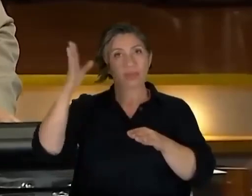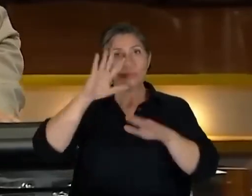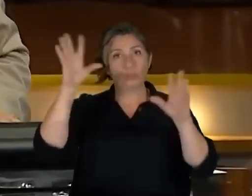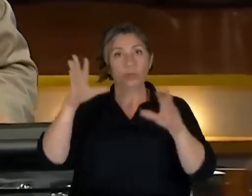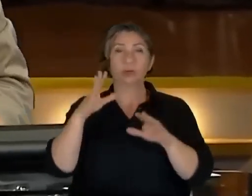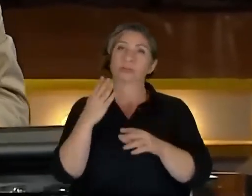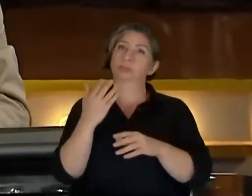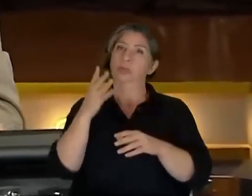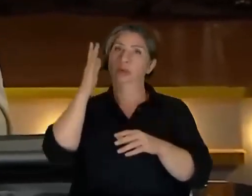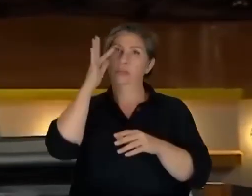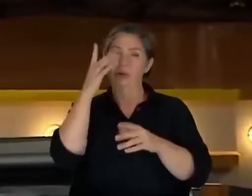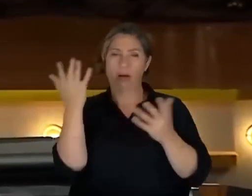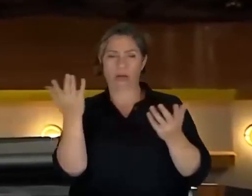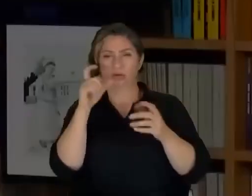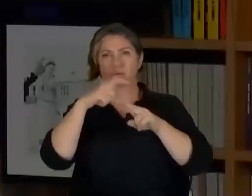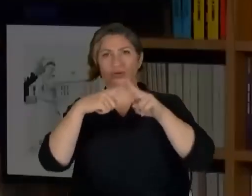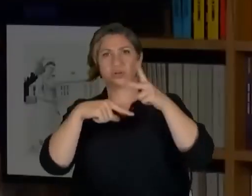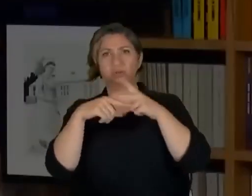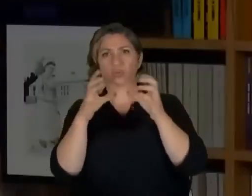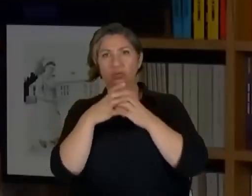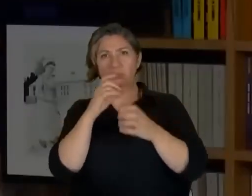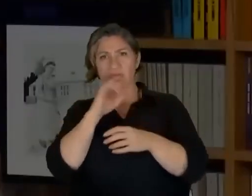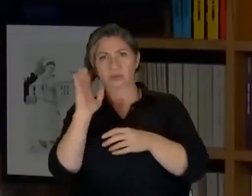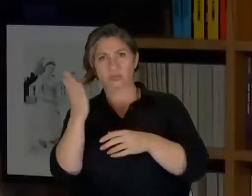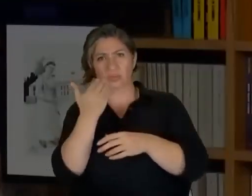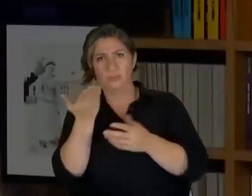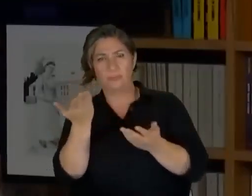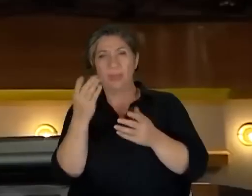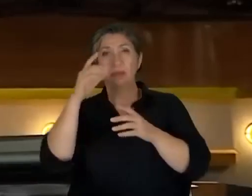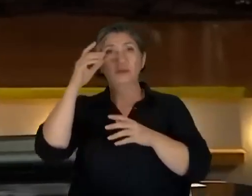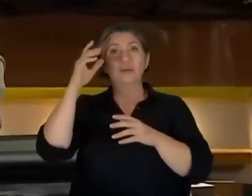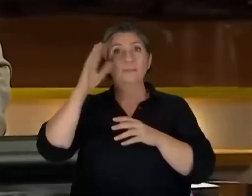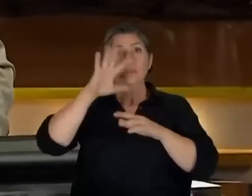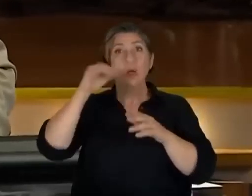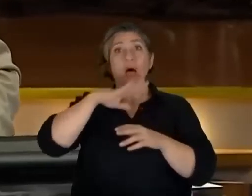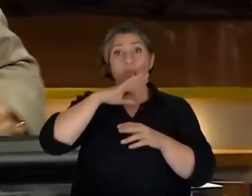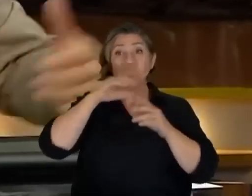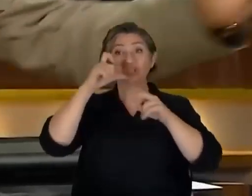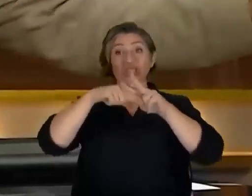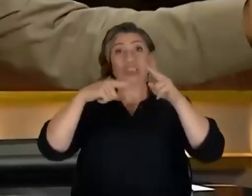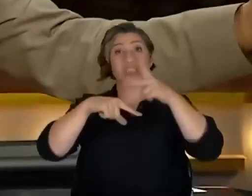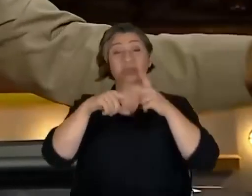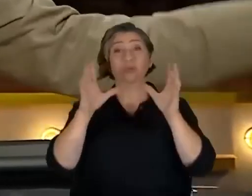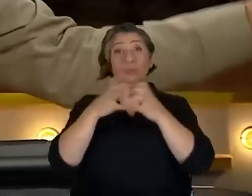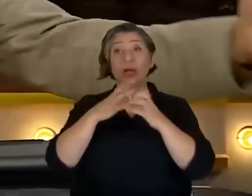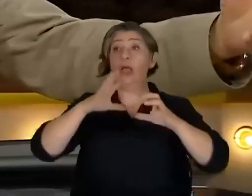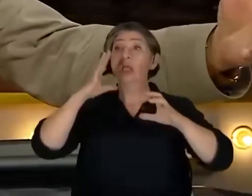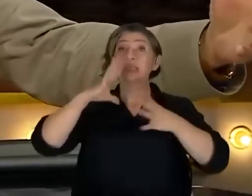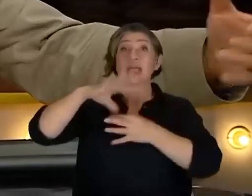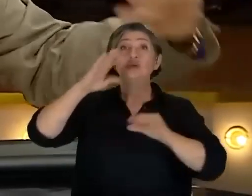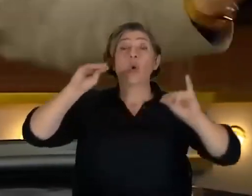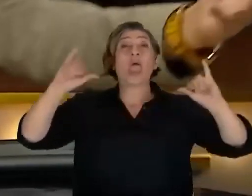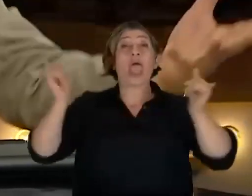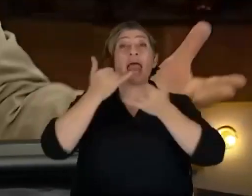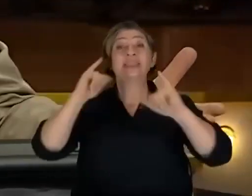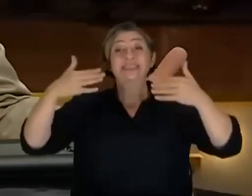bütün caz hangi Amerika'da hangi caz? Yanlış caz kulübüne mi gidiyorsun? Ne yapıyorsun? Yani hani bütün Avrupa'daki caz kulüpleri insanların böyle çok